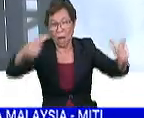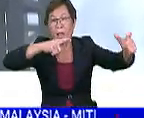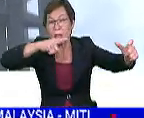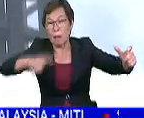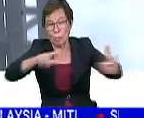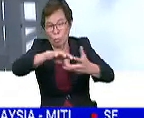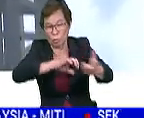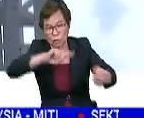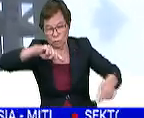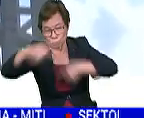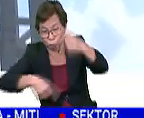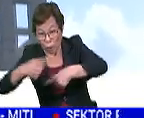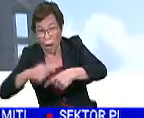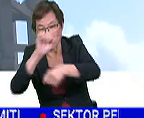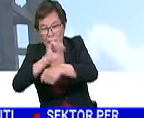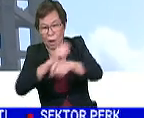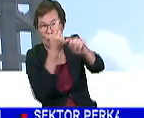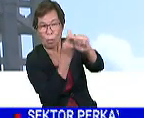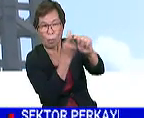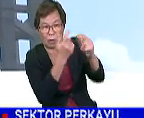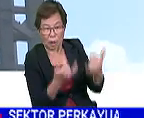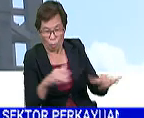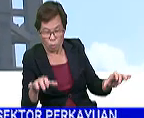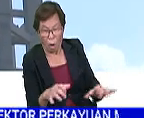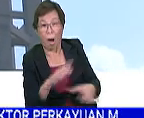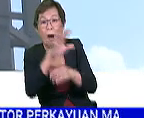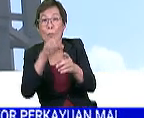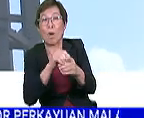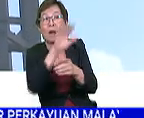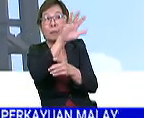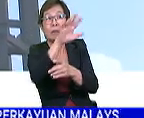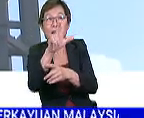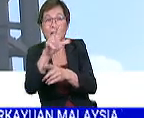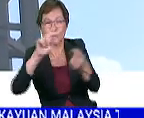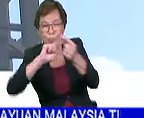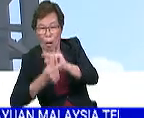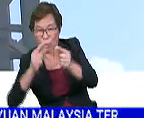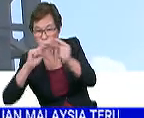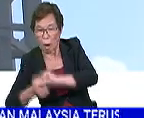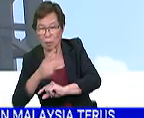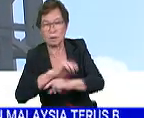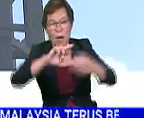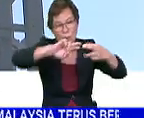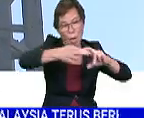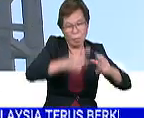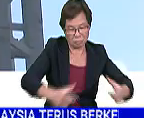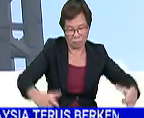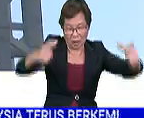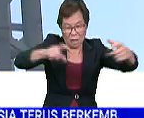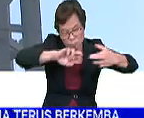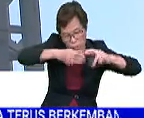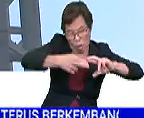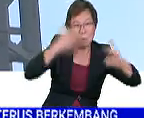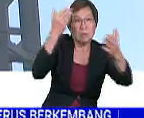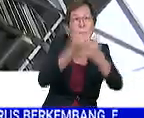lama yang rosak ketika ini kerja pembinaan giat dilaksana melibatkan 53 penggantian dan pembaikan Tangki yang telah